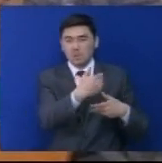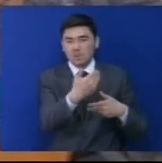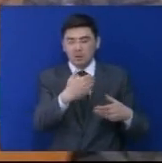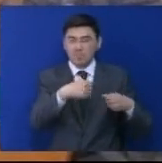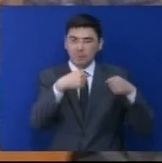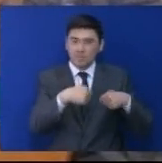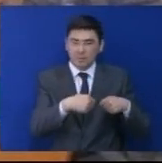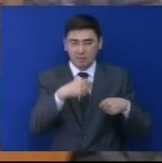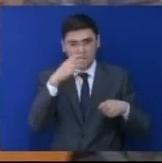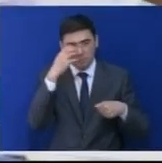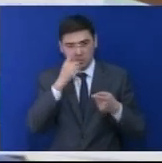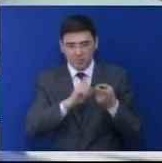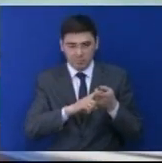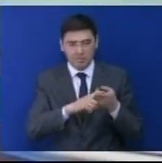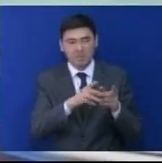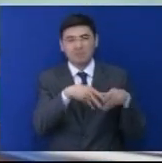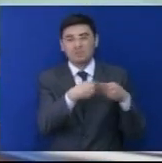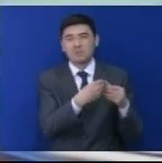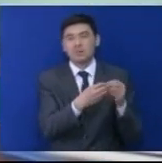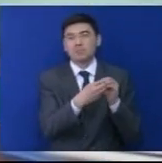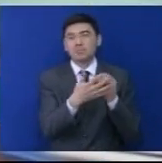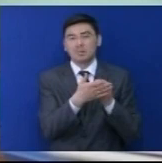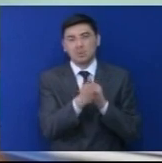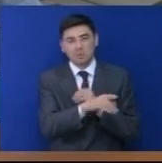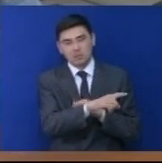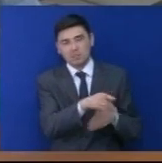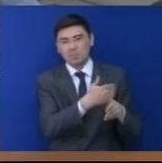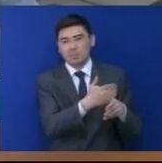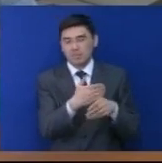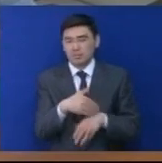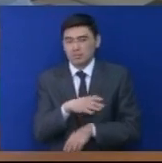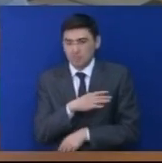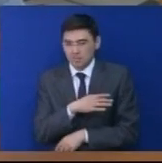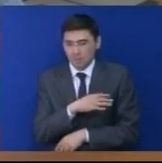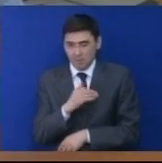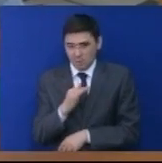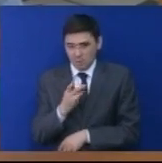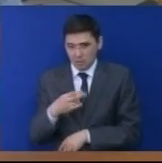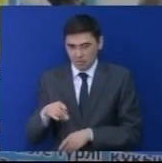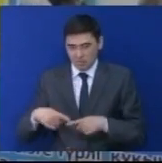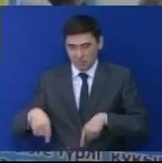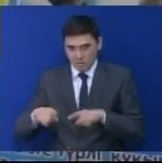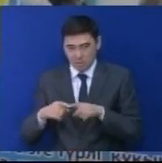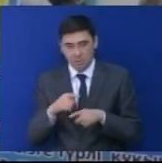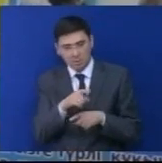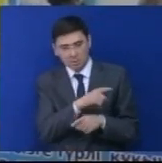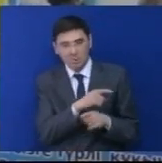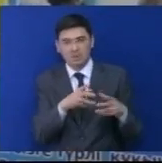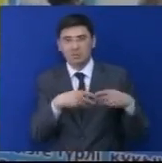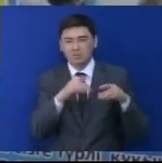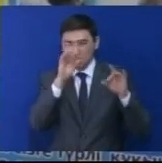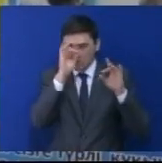и психологическая помощь 15 семьям. Отметим, что фонд сегодня оказывает поддержку многодетным и малообеспеченным семьям,